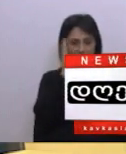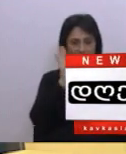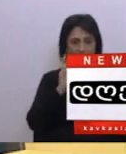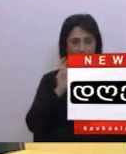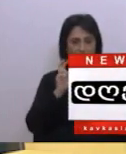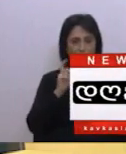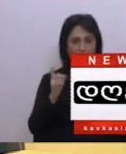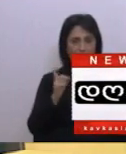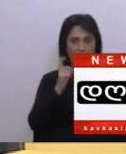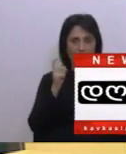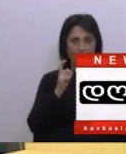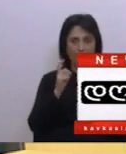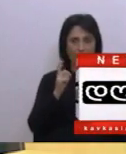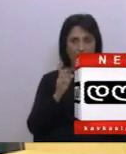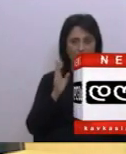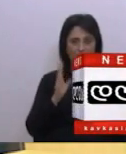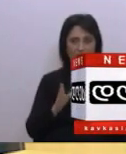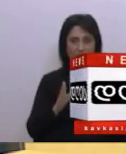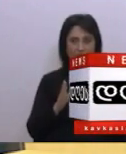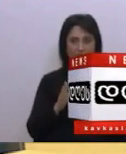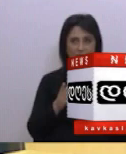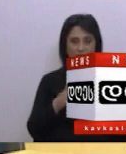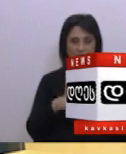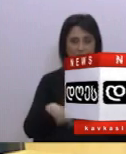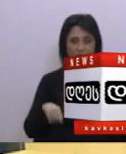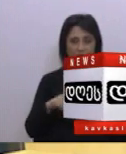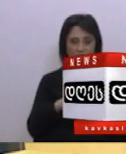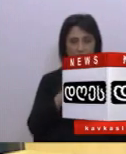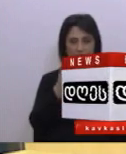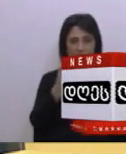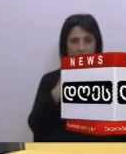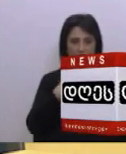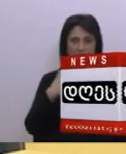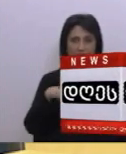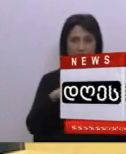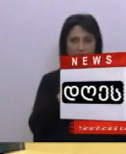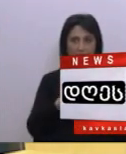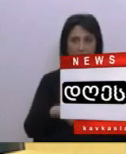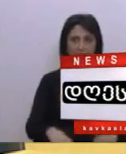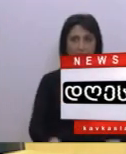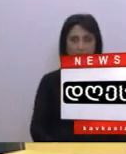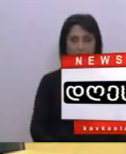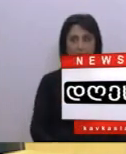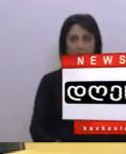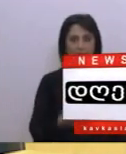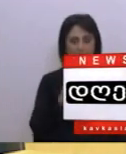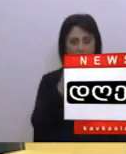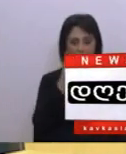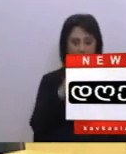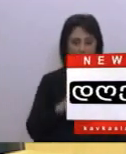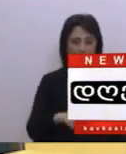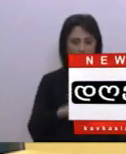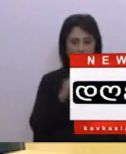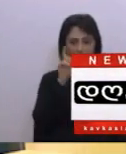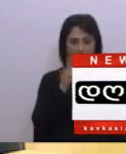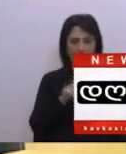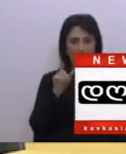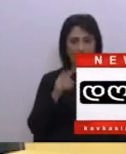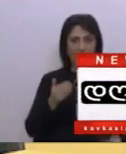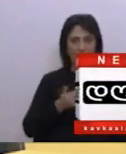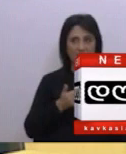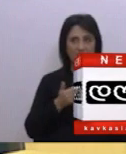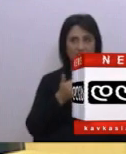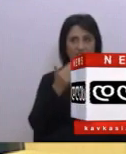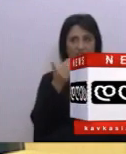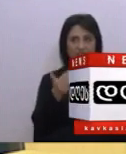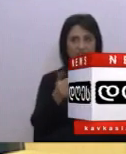lobis harishe, dan sa zuros, sa zuga doiba, tkuie în ciunie cu ala metat. Pirueli, Adamiane bisitot,